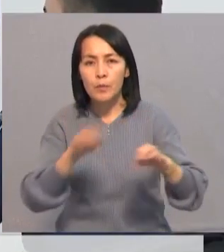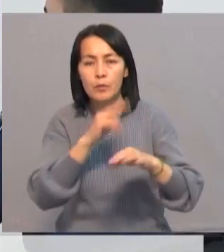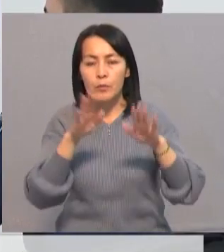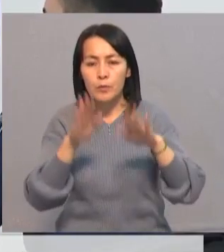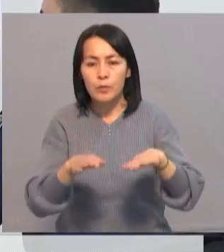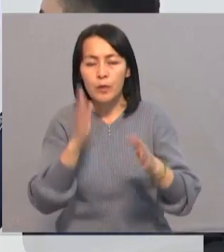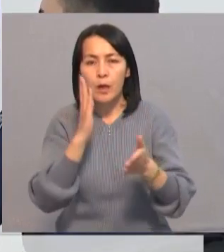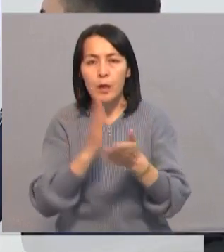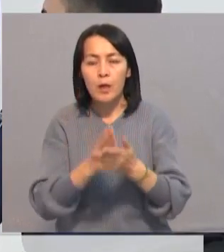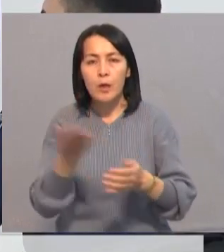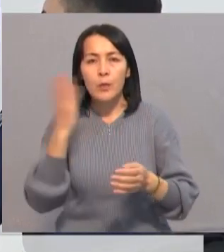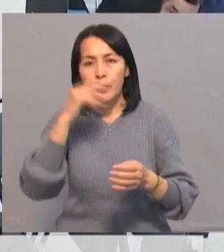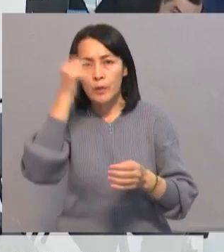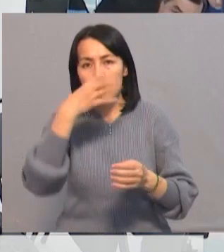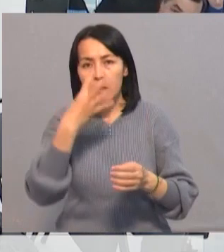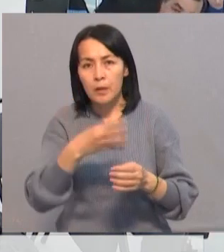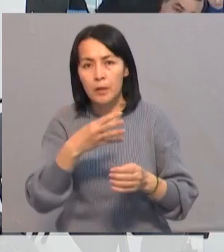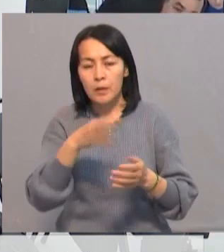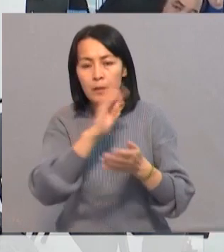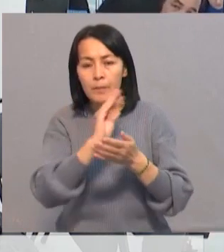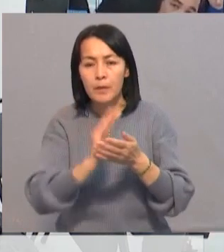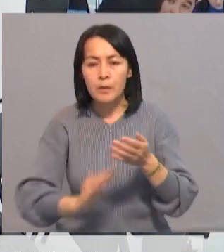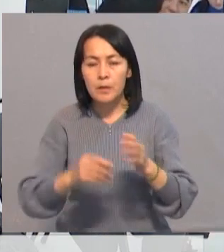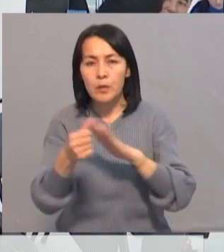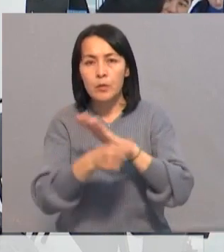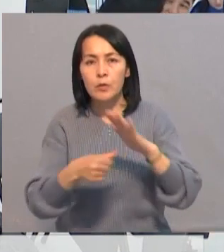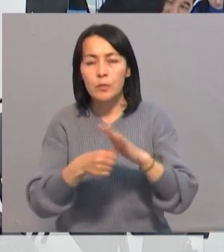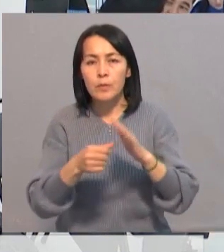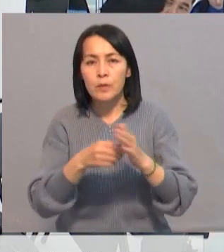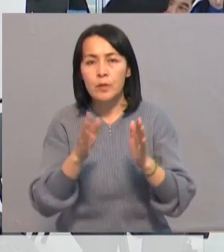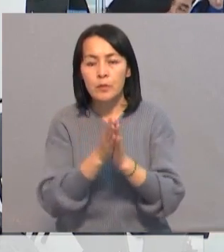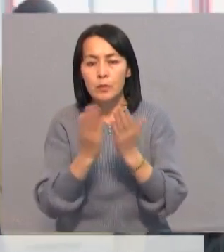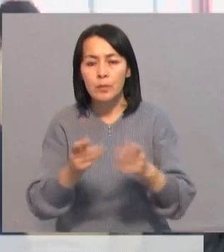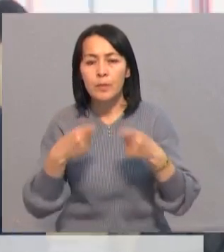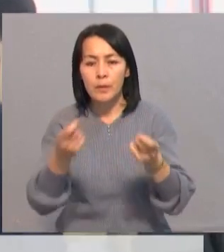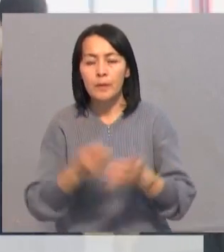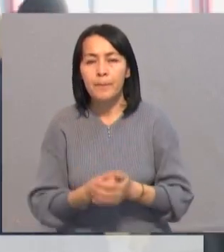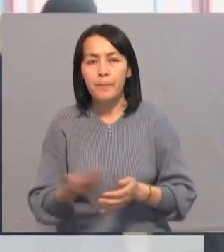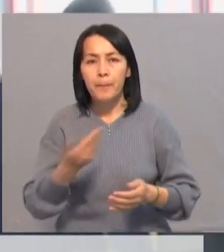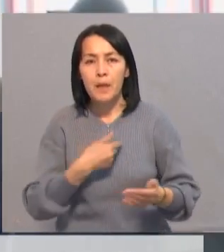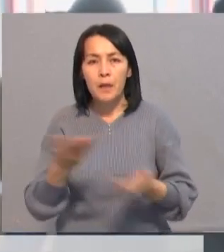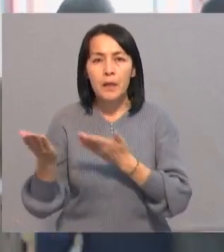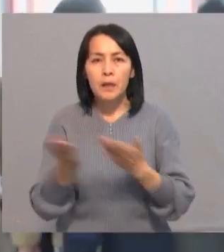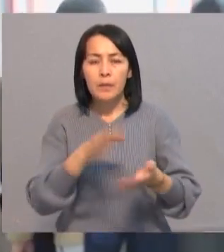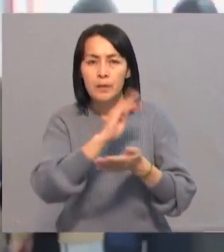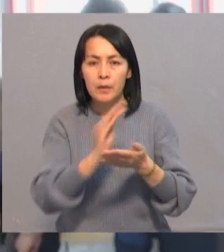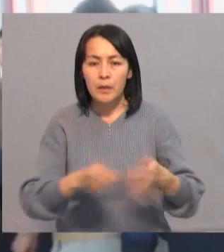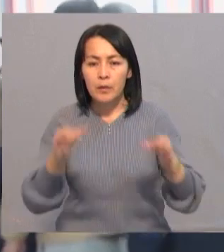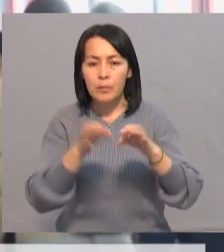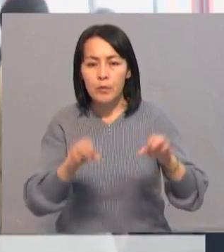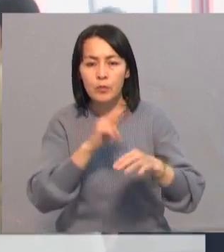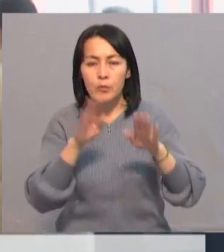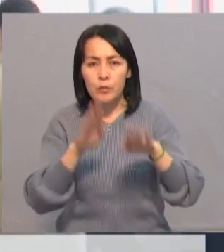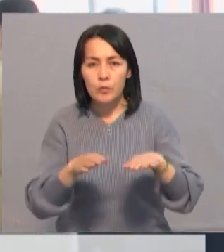орны қарастырылған. Өткен жылы 40 пробация есебіндегі жұмыссызға жолдама берілген. Бізге келіп тіркеледі олардың бос жұмыс орны. Сосын